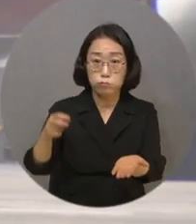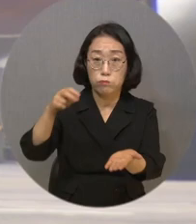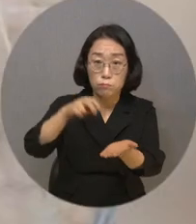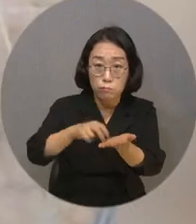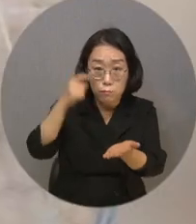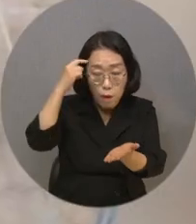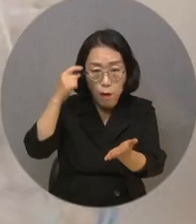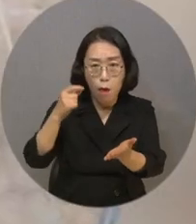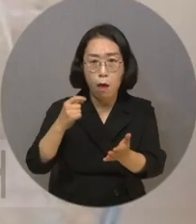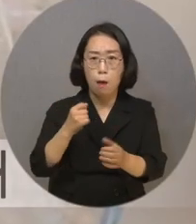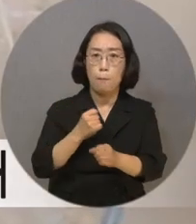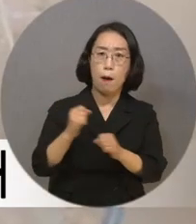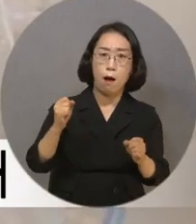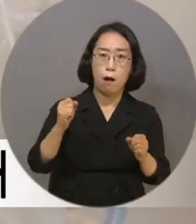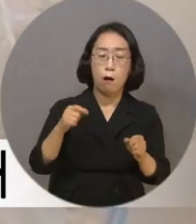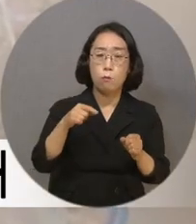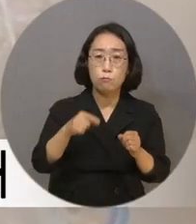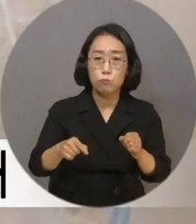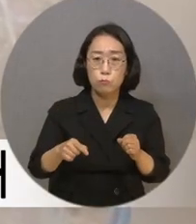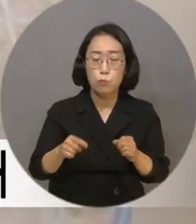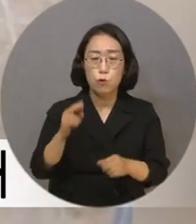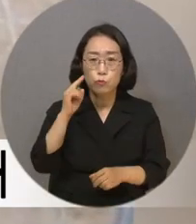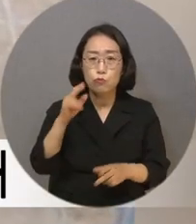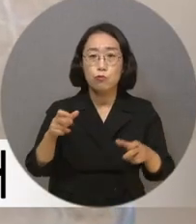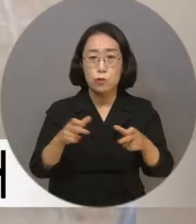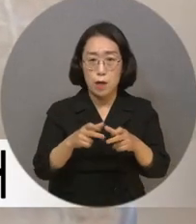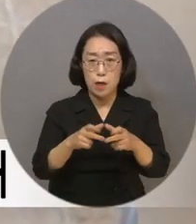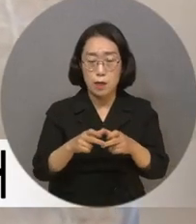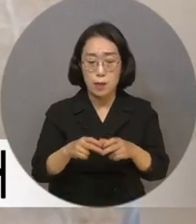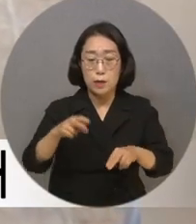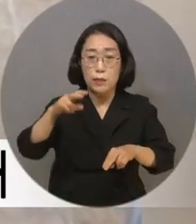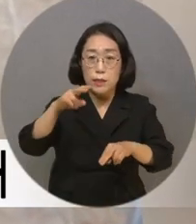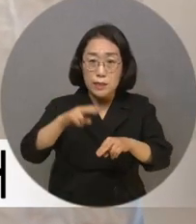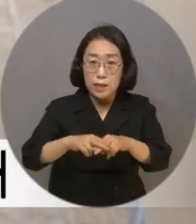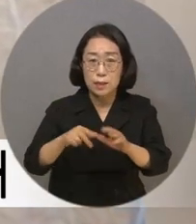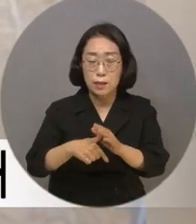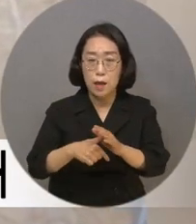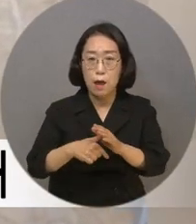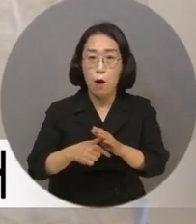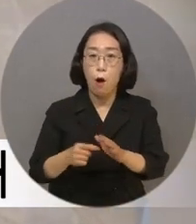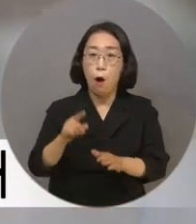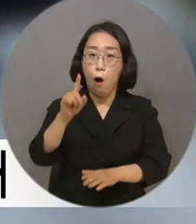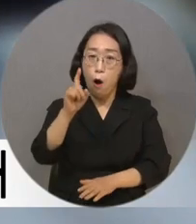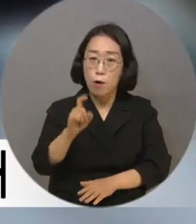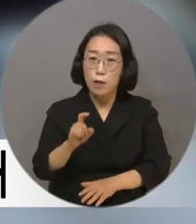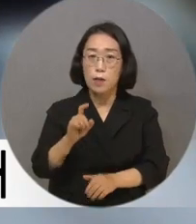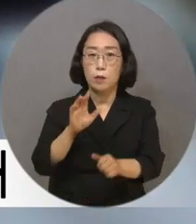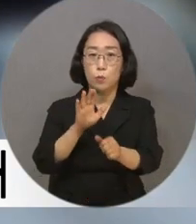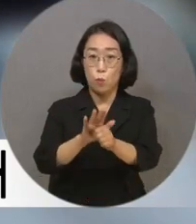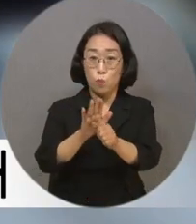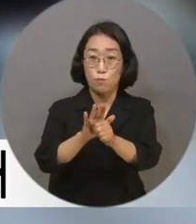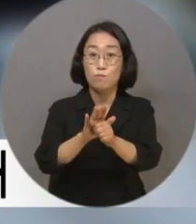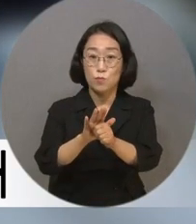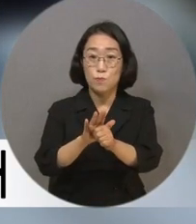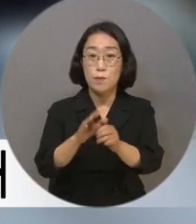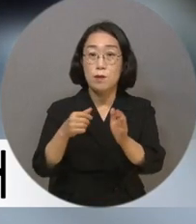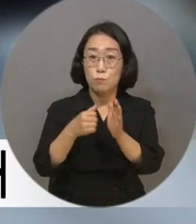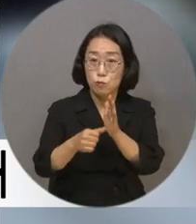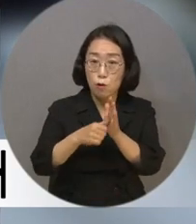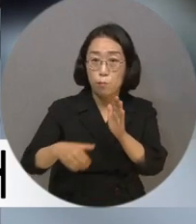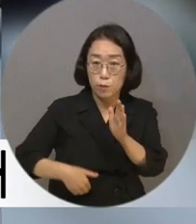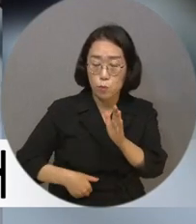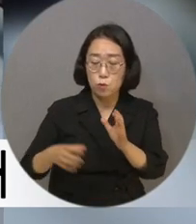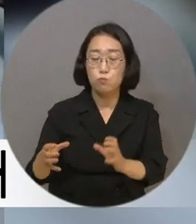겪었습니다 중증 지체장애인인 신씨는 의자에 앉을 때 허리를 박치는 보조개구를 사용해야 해